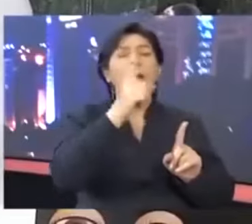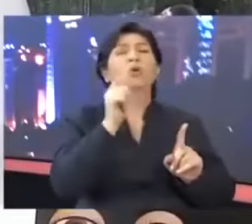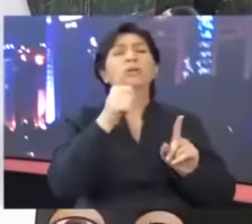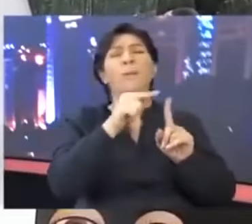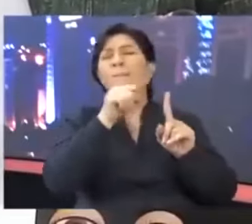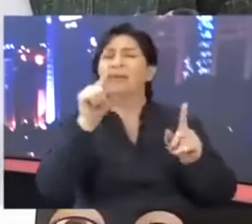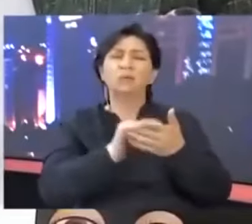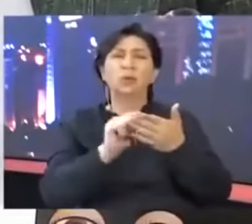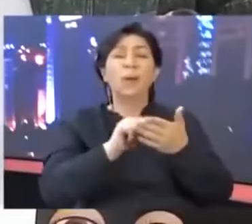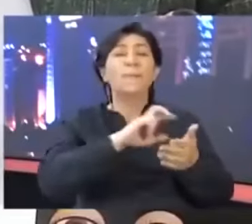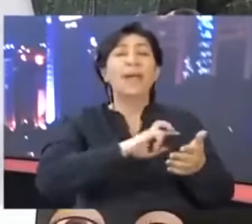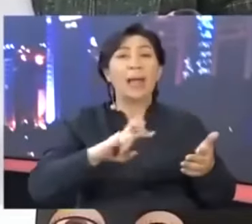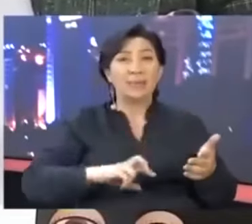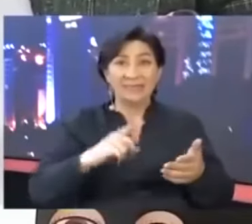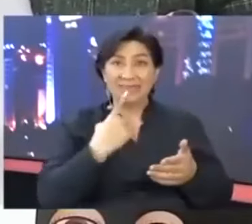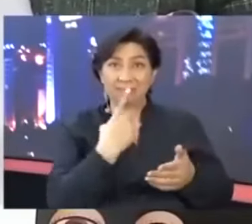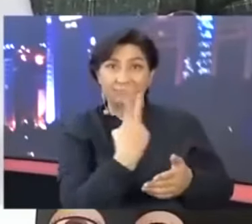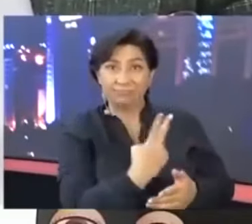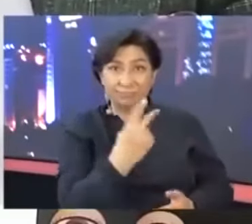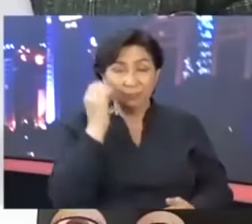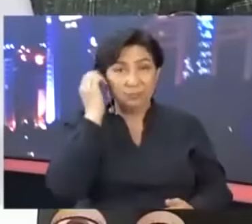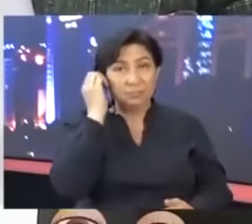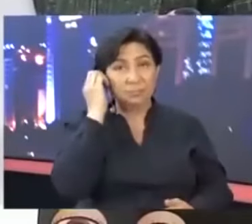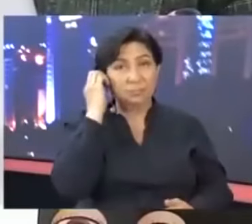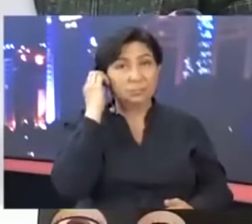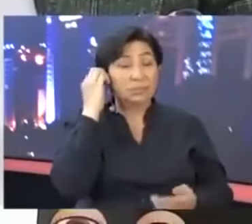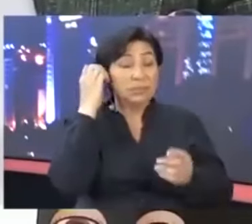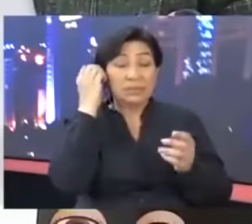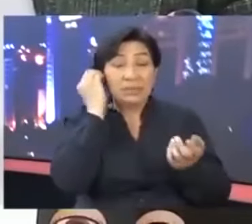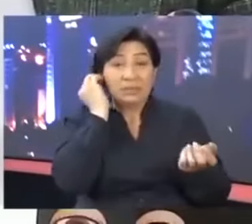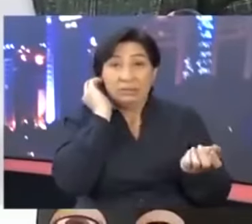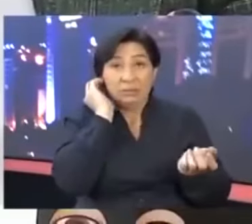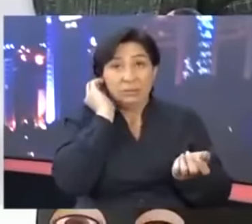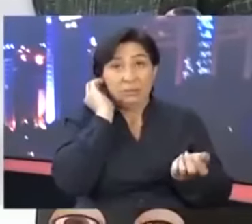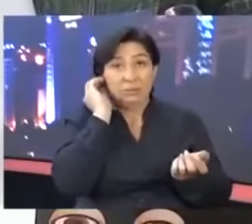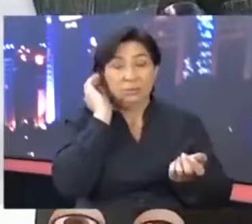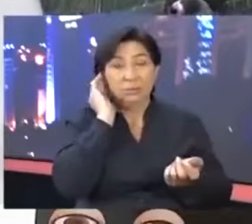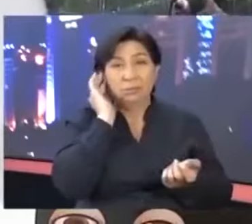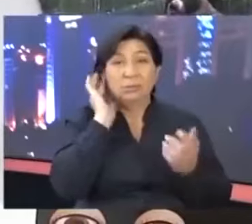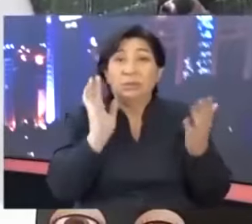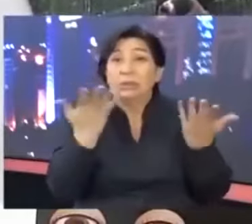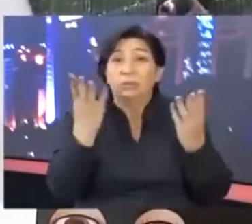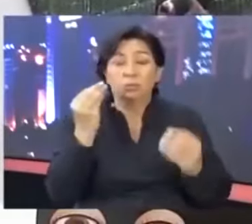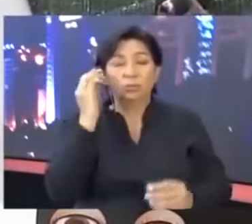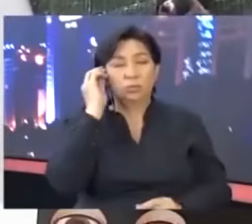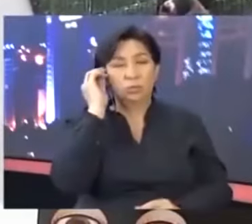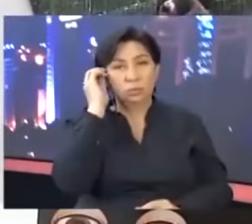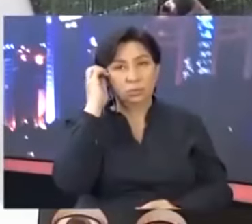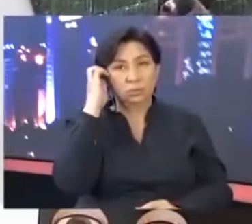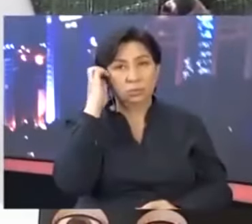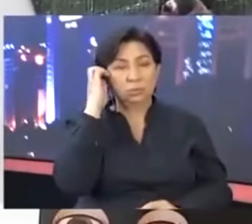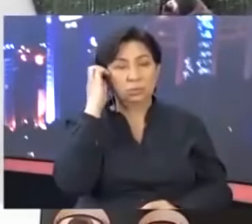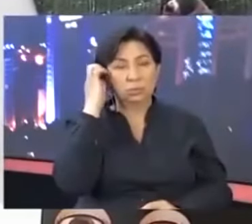Kur'an Evet peki Peygamberimizin dilinden mi dökülüyor bu Sözcükler nasıl oluyor şimdi şöyle Eee evvela